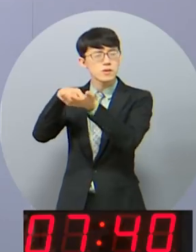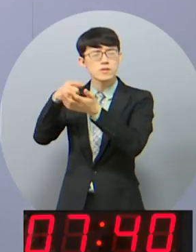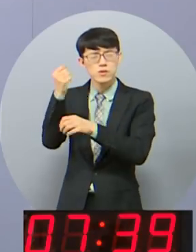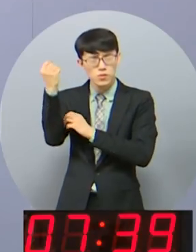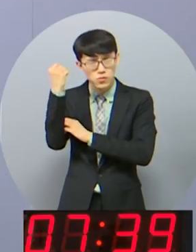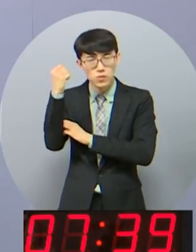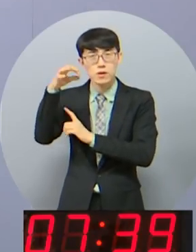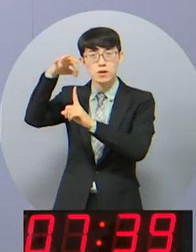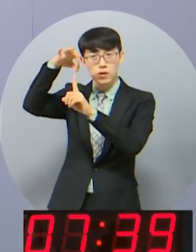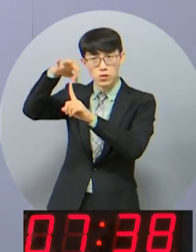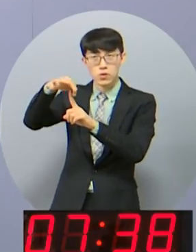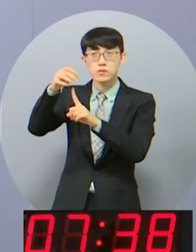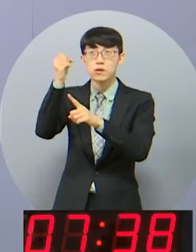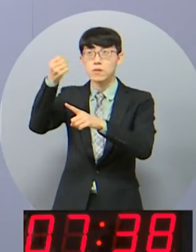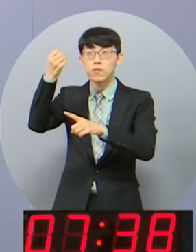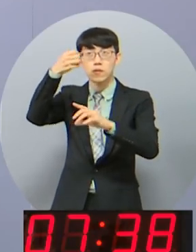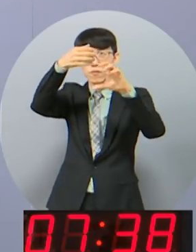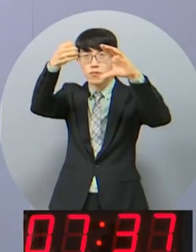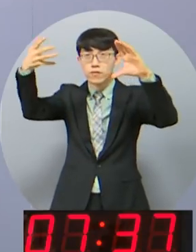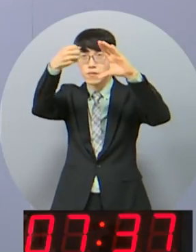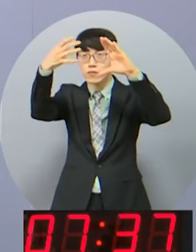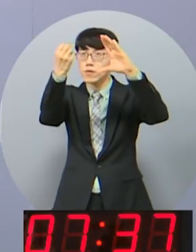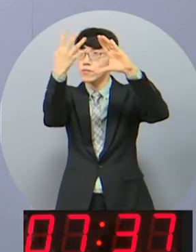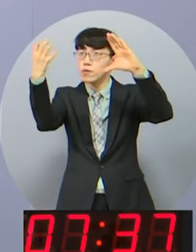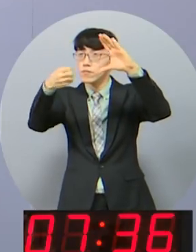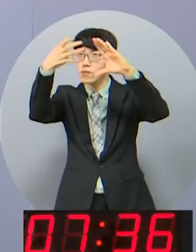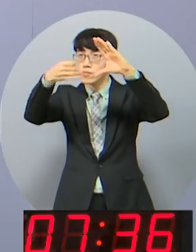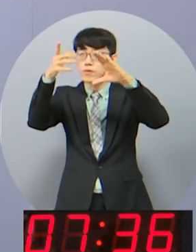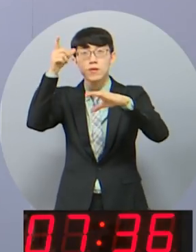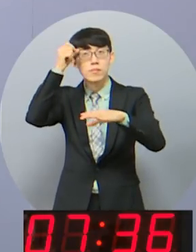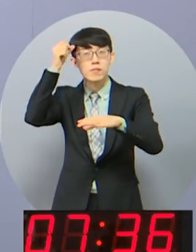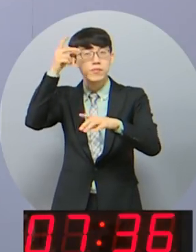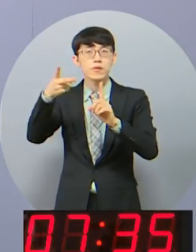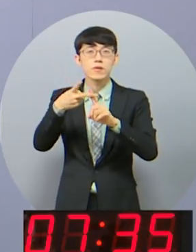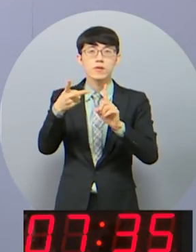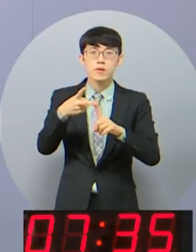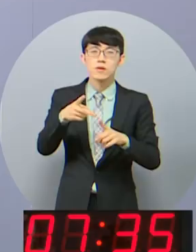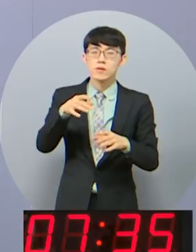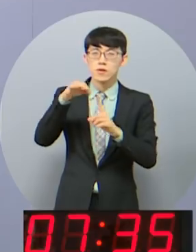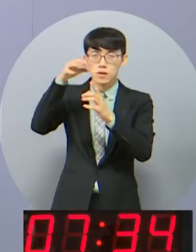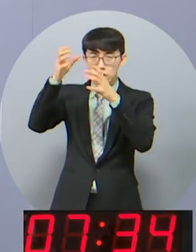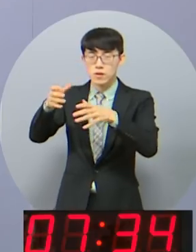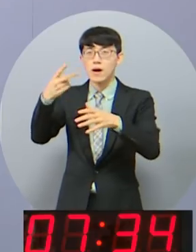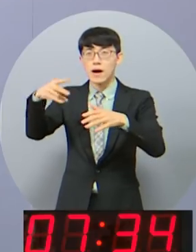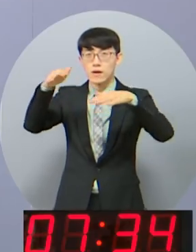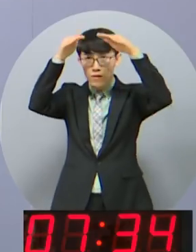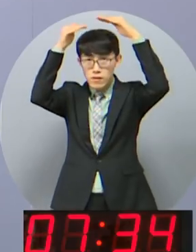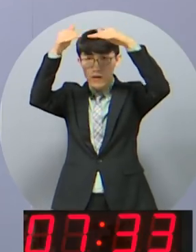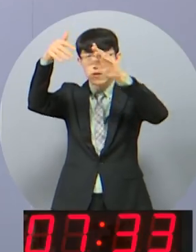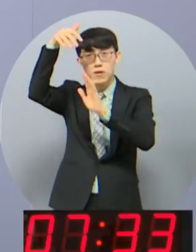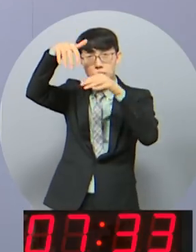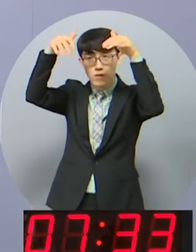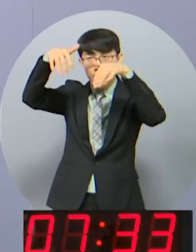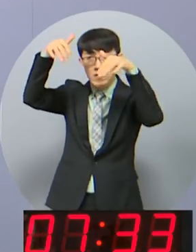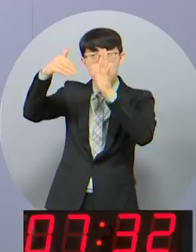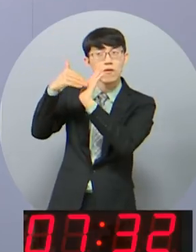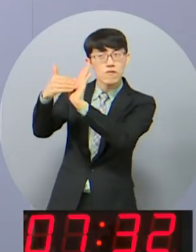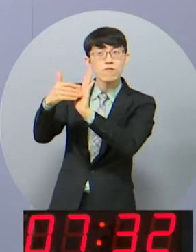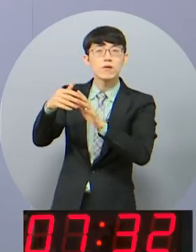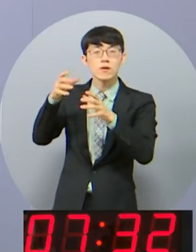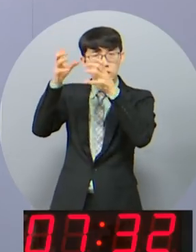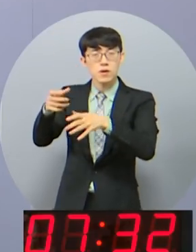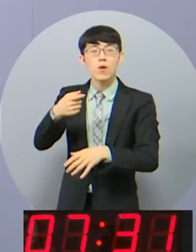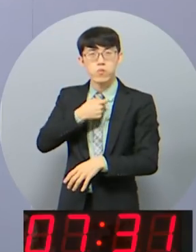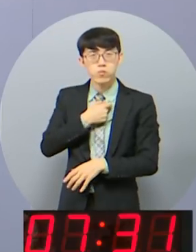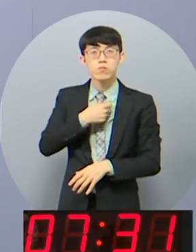有让乡亲等候的公车有个遮风避雨的地方，也可以知道这个下一班公车到达时间的这个电